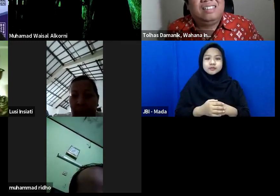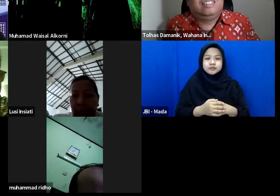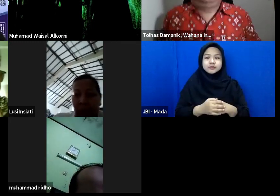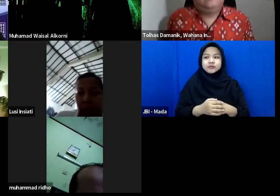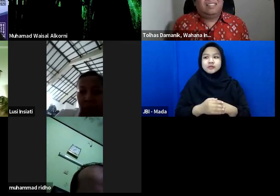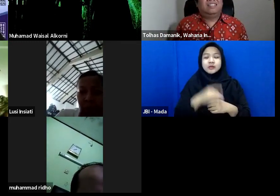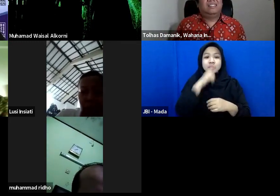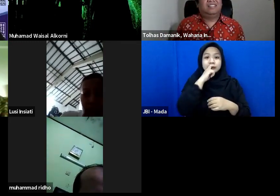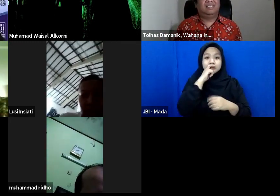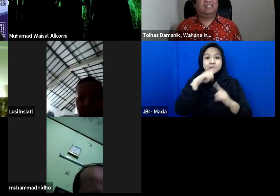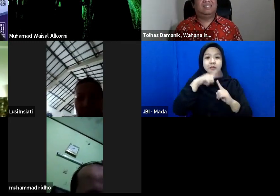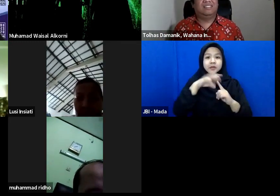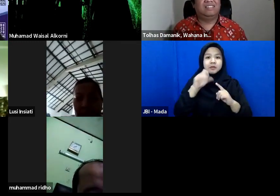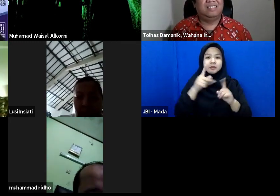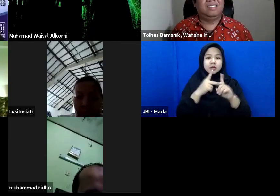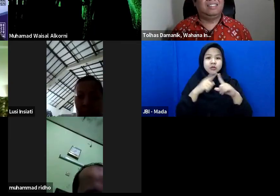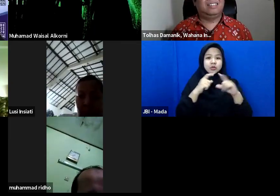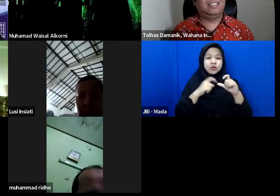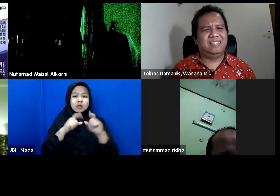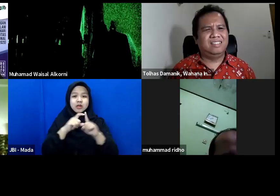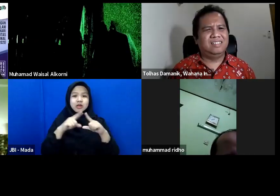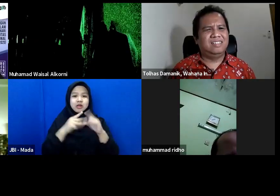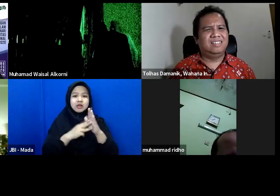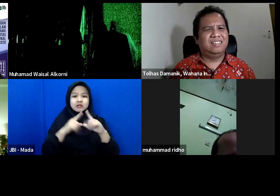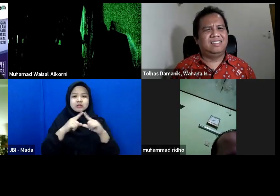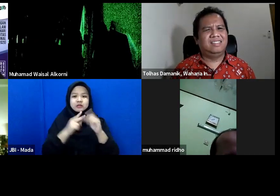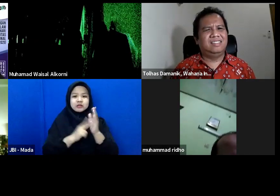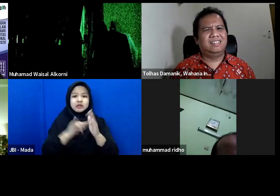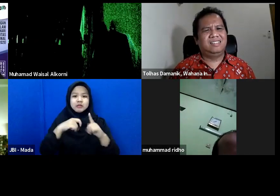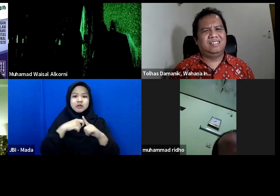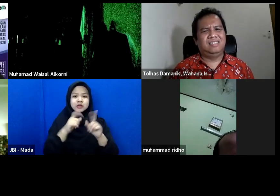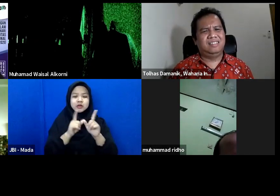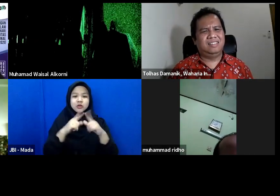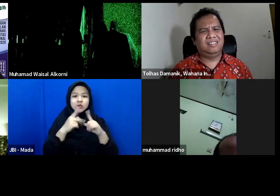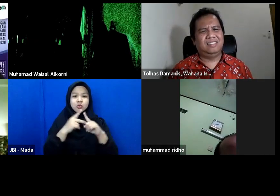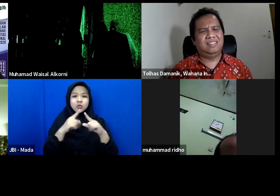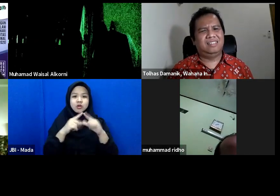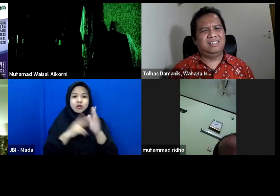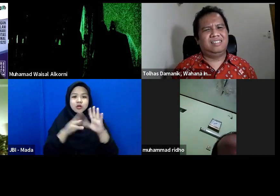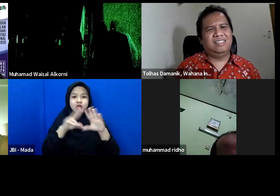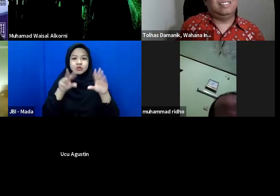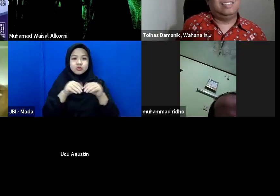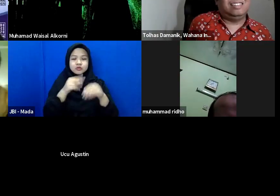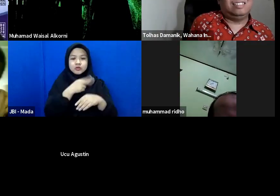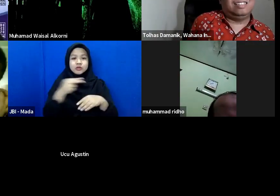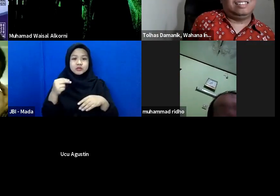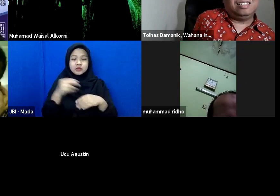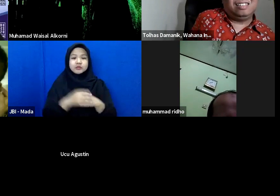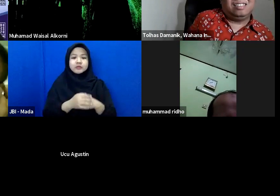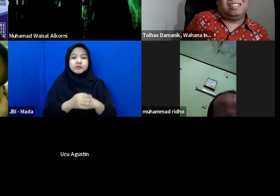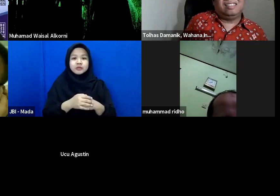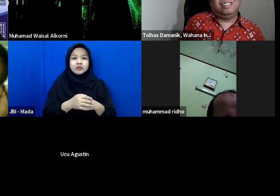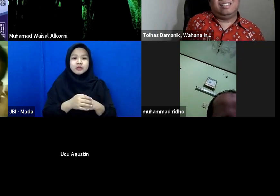bapak Polres Damanik dari Wahana inklusif Indonesia kepada bapak dokter Subagyo MSI PSD